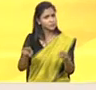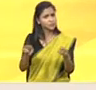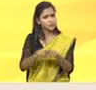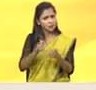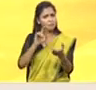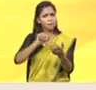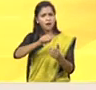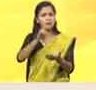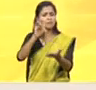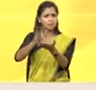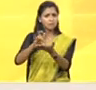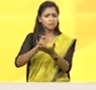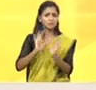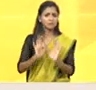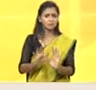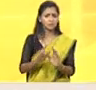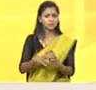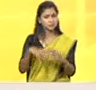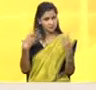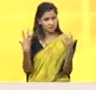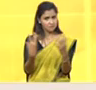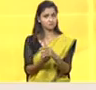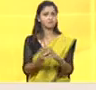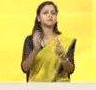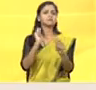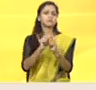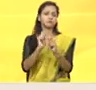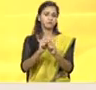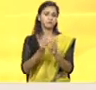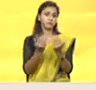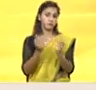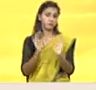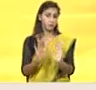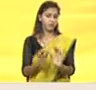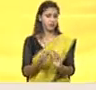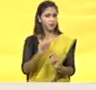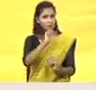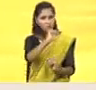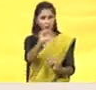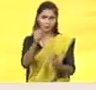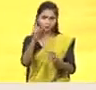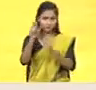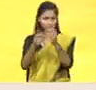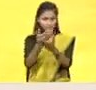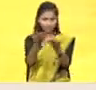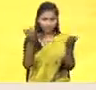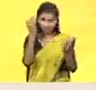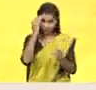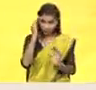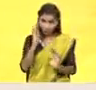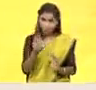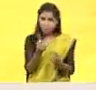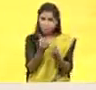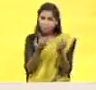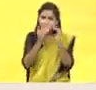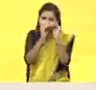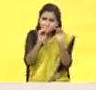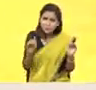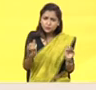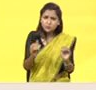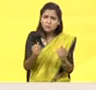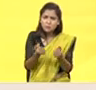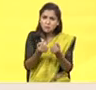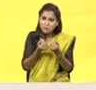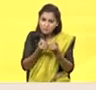है जिसमें हम मिलकर काम कर सकते हैं। आप भी जानते हैं कि कई बच्चे